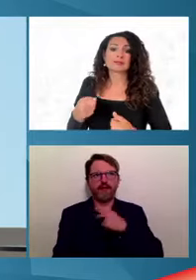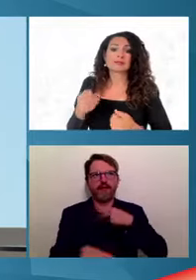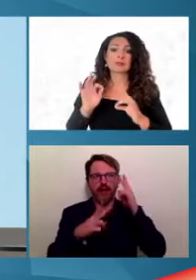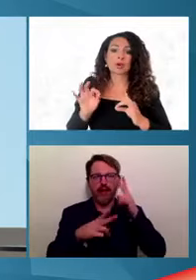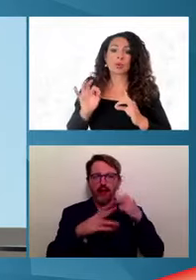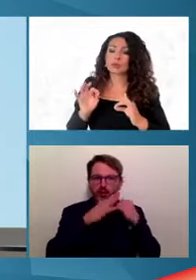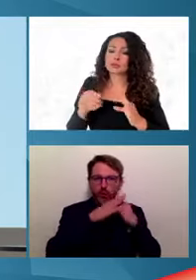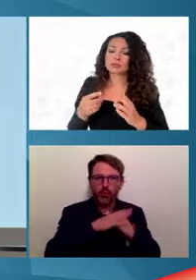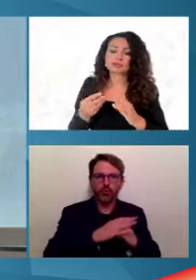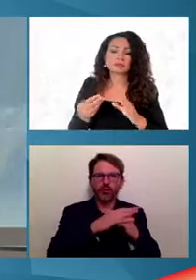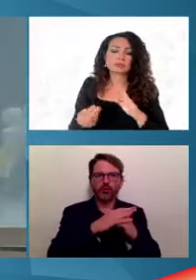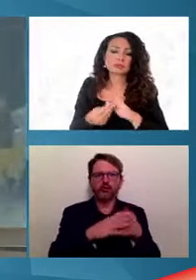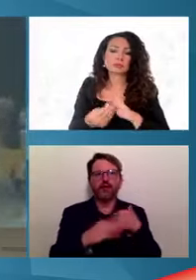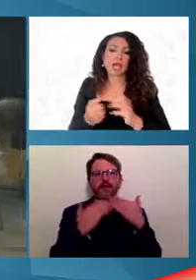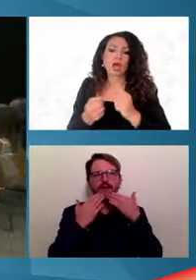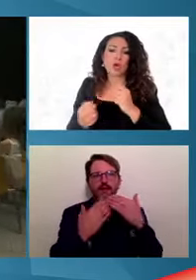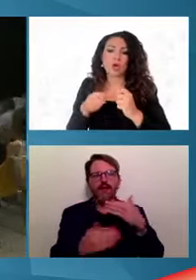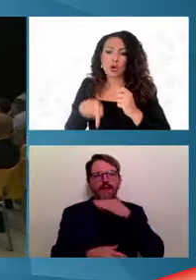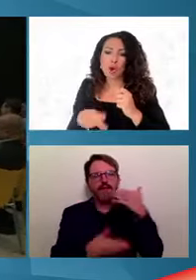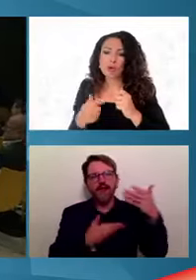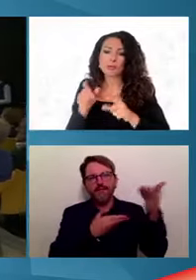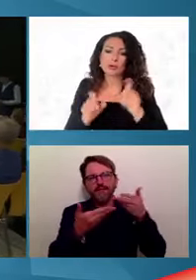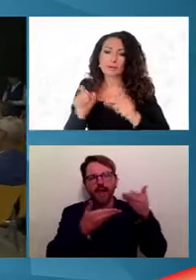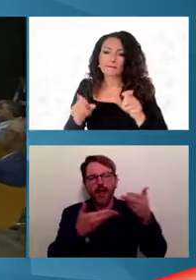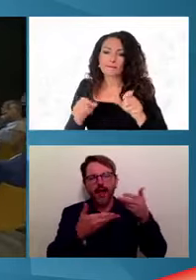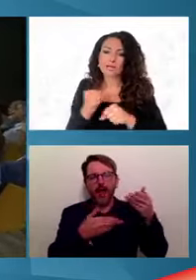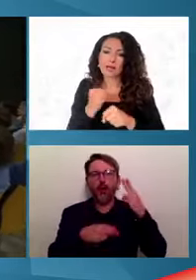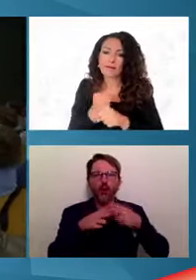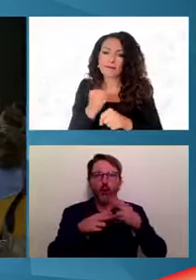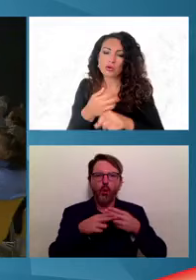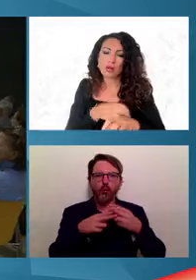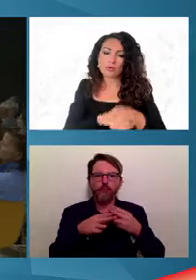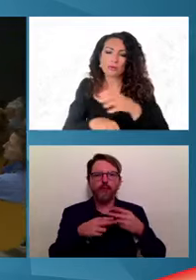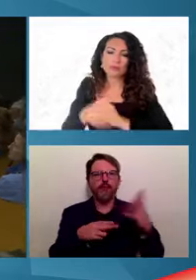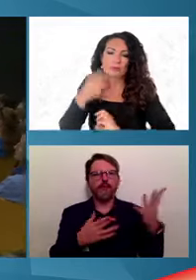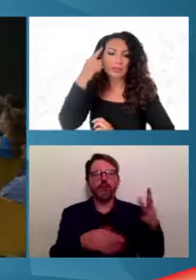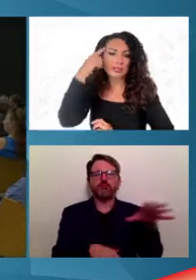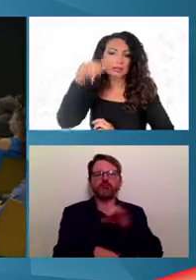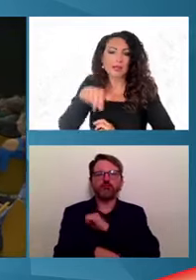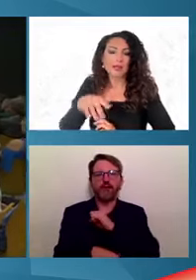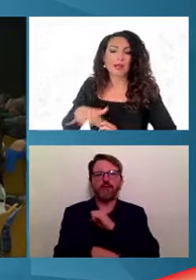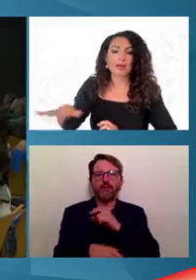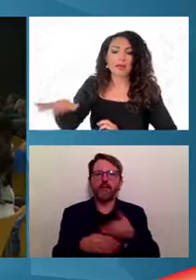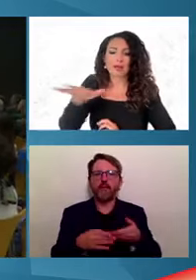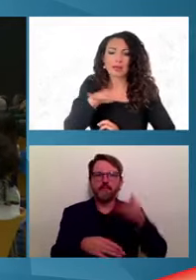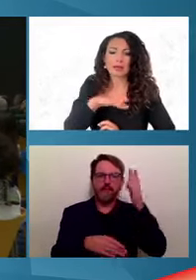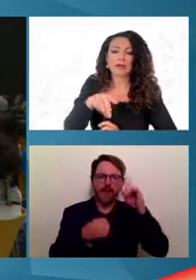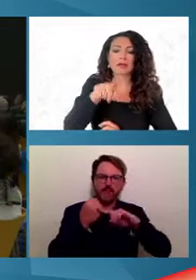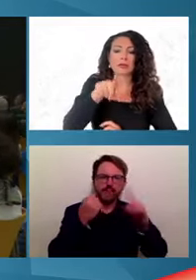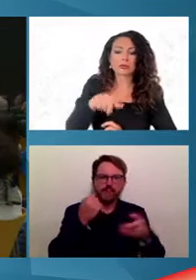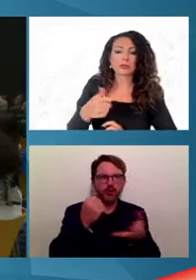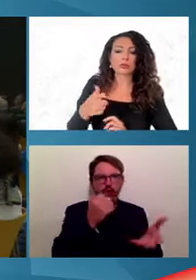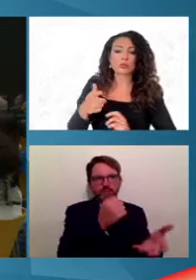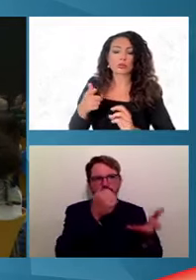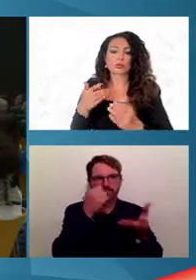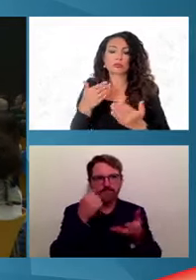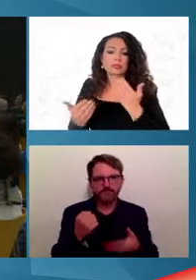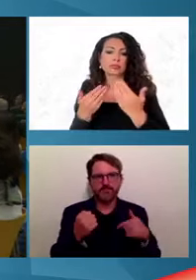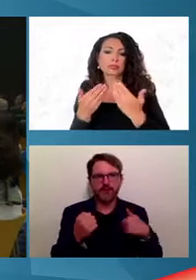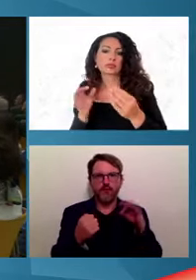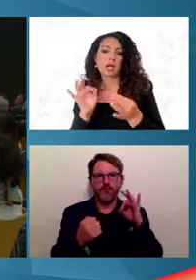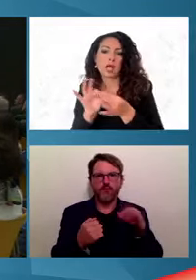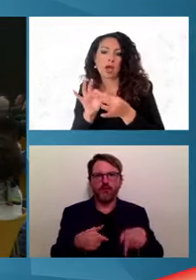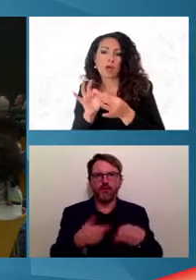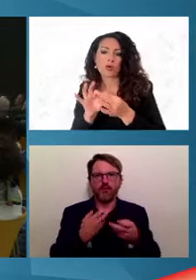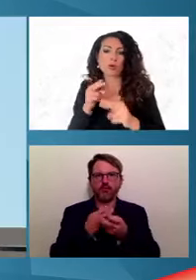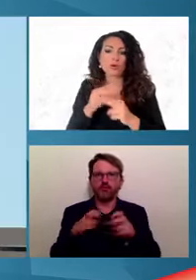dank vieler Verhandlungen mit Rom, wo es gelungen ist, überproportional Mittel ins Land Südtirol zu holen. Sei es,